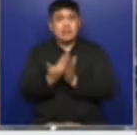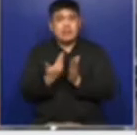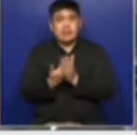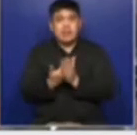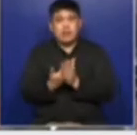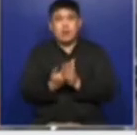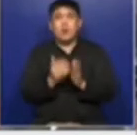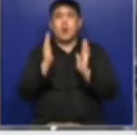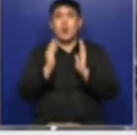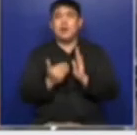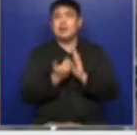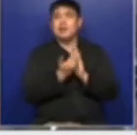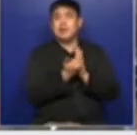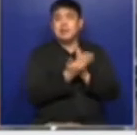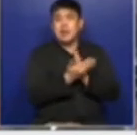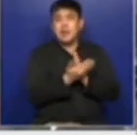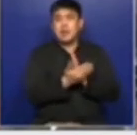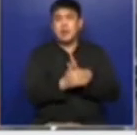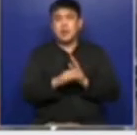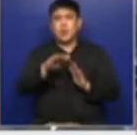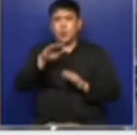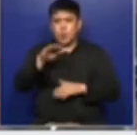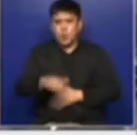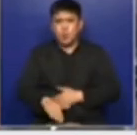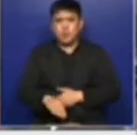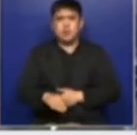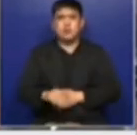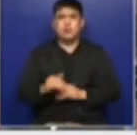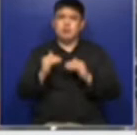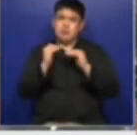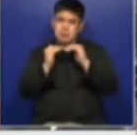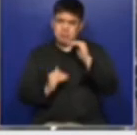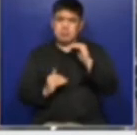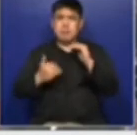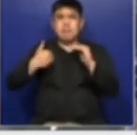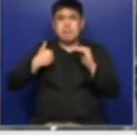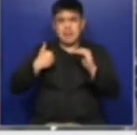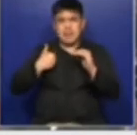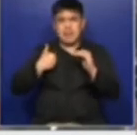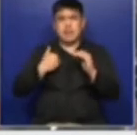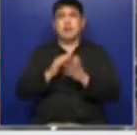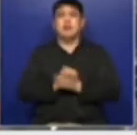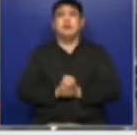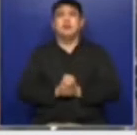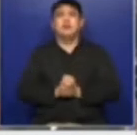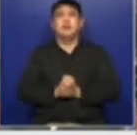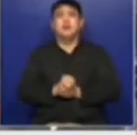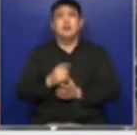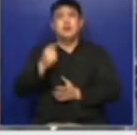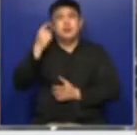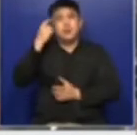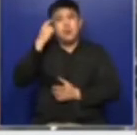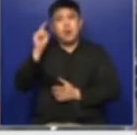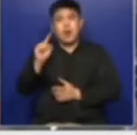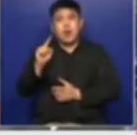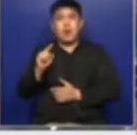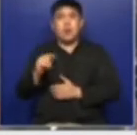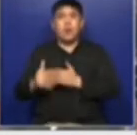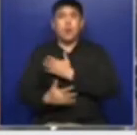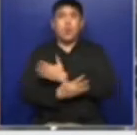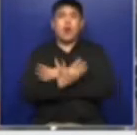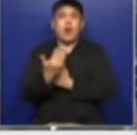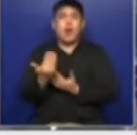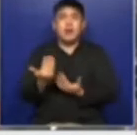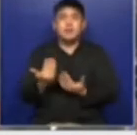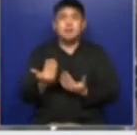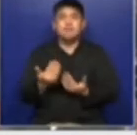ต่ำกว่าภาคอื่น3เท่านี่คือความเหลื่อมล้ำที่เกิดขึ้นไม่ได้จากอะไรครับจากโอกาสในการพัฒนาเข